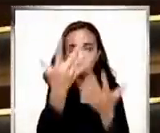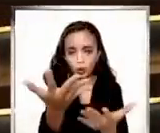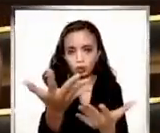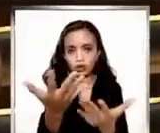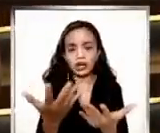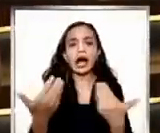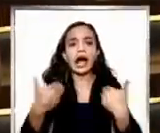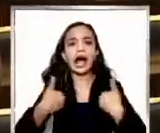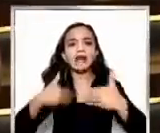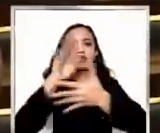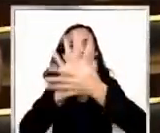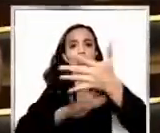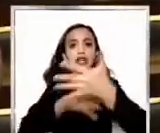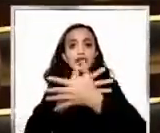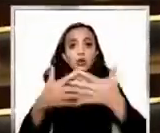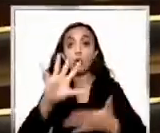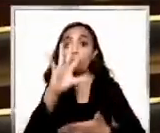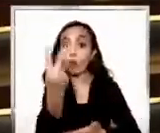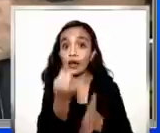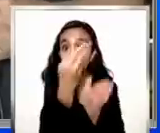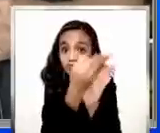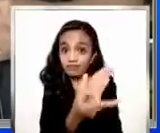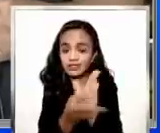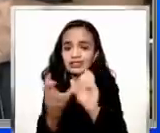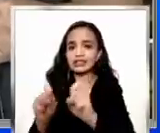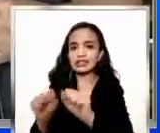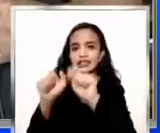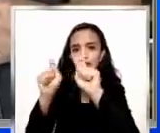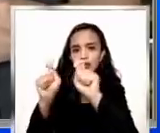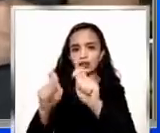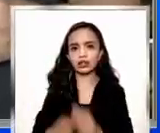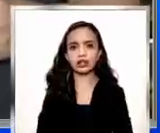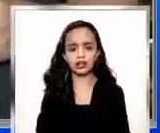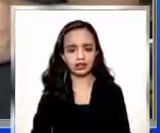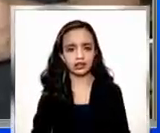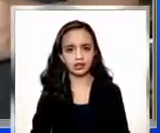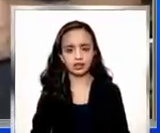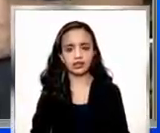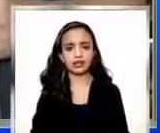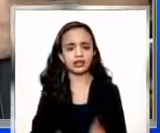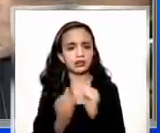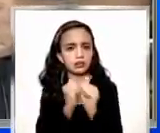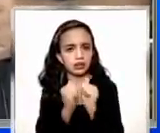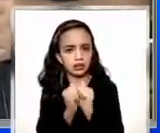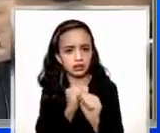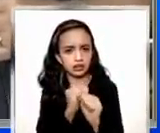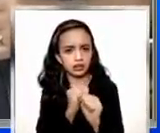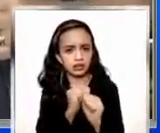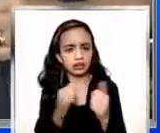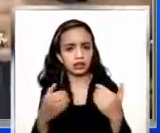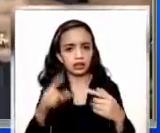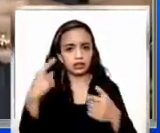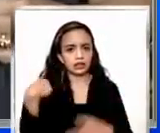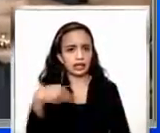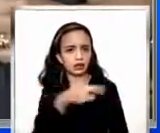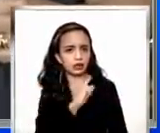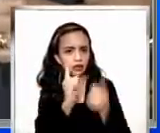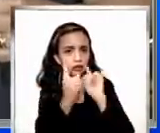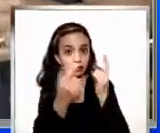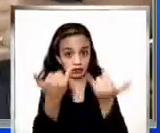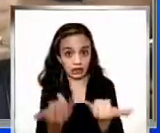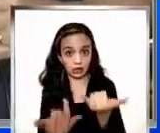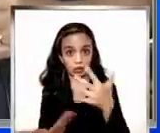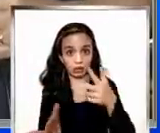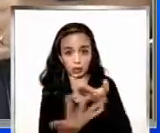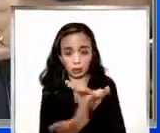sa Sabado. Abo? Ibig sabihin, kikremate siya o baka habang nag-uusap tayo, kinikremate na siya ngayon. Ganun ba yun, Tina?